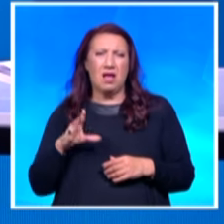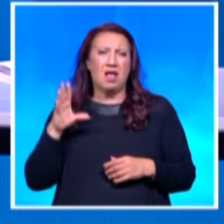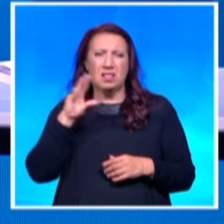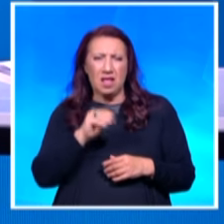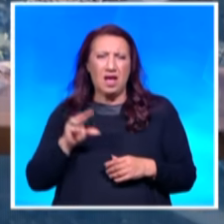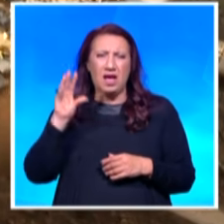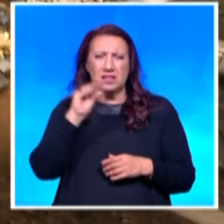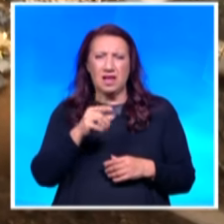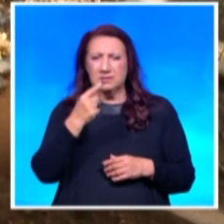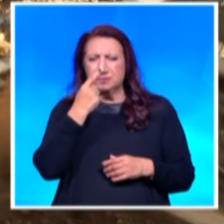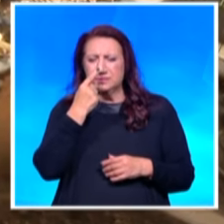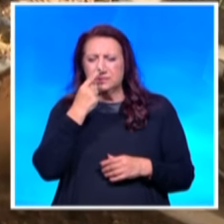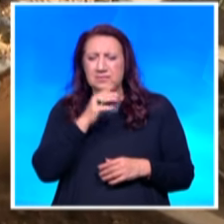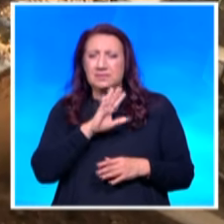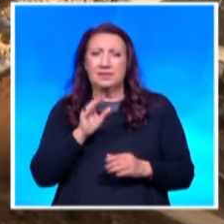непоносими.